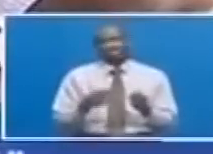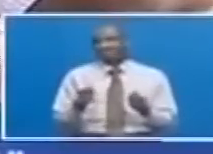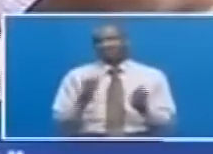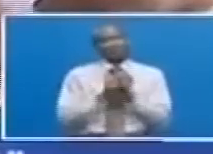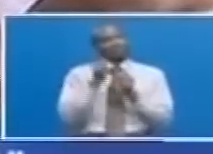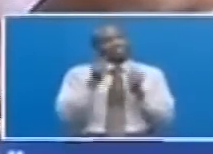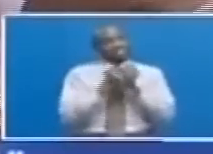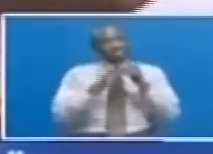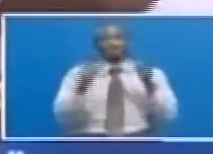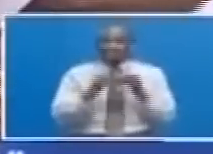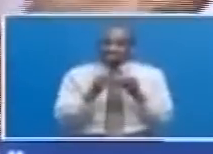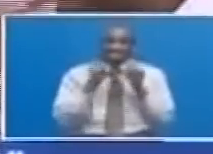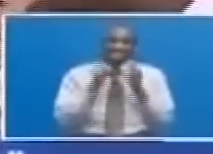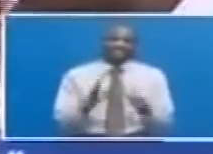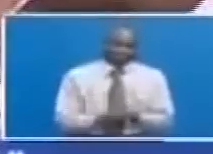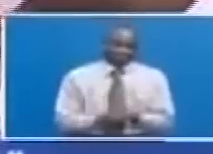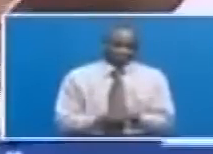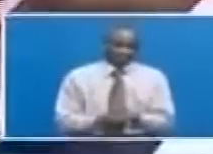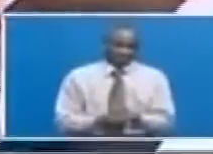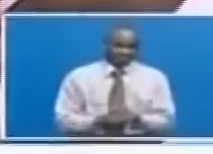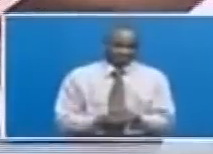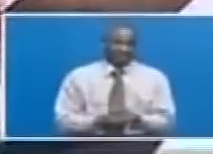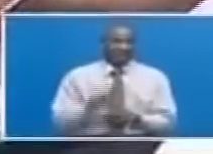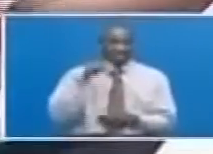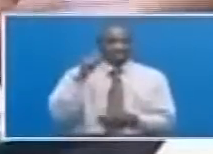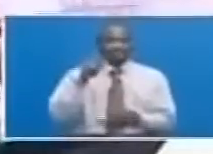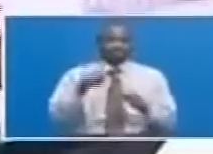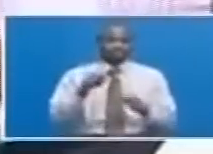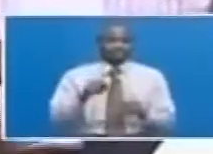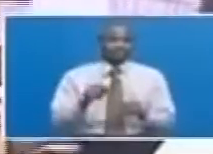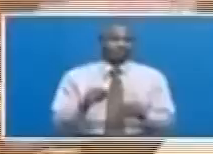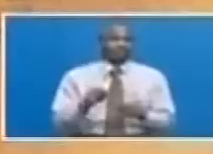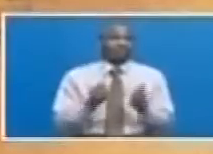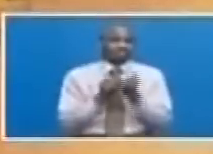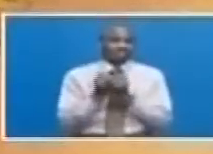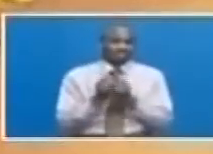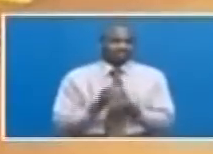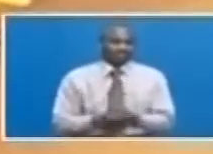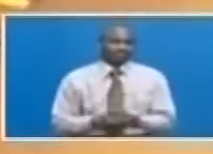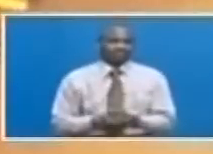matunda. Nicholas Wambua, KTN Leon Wikendi.